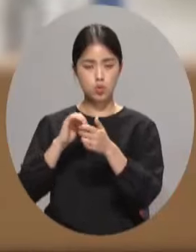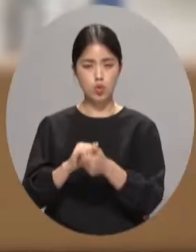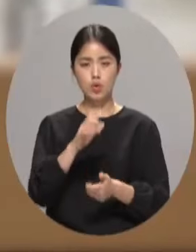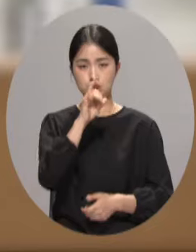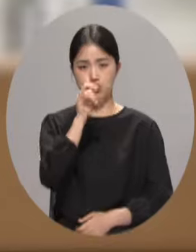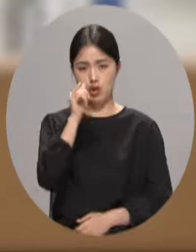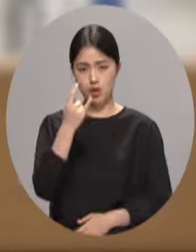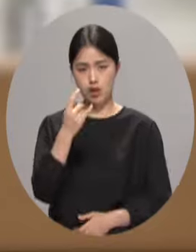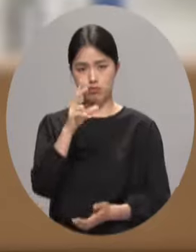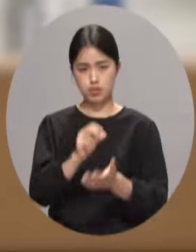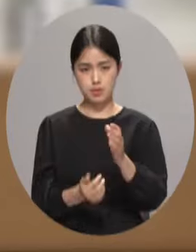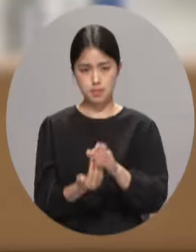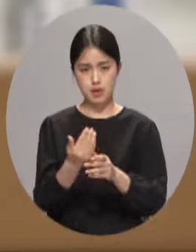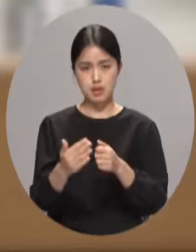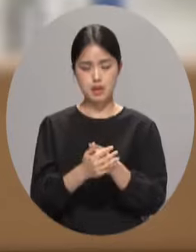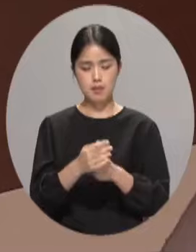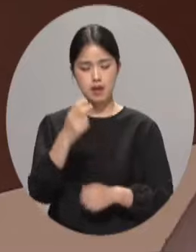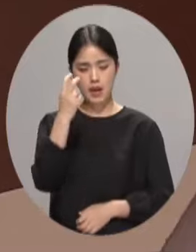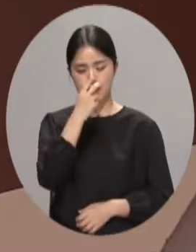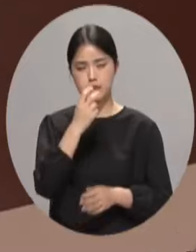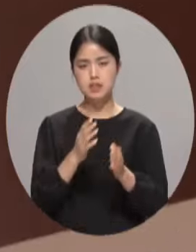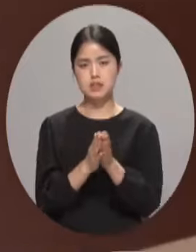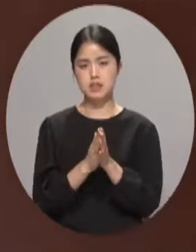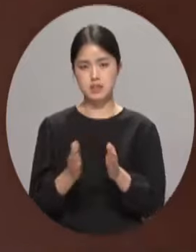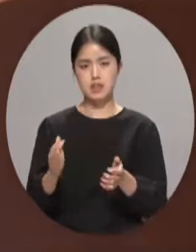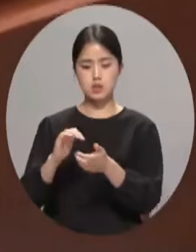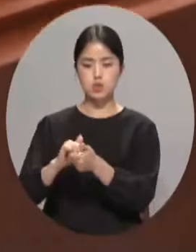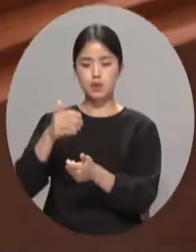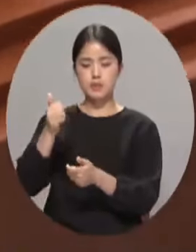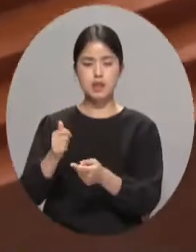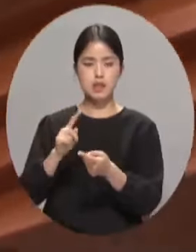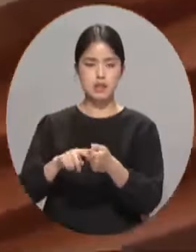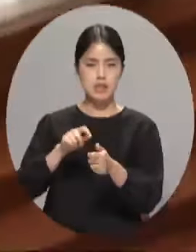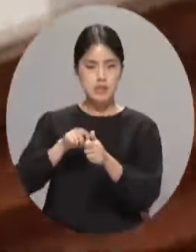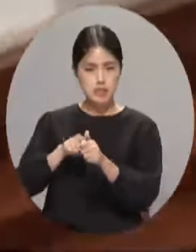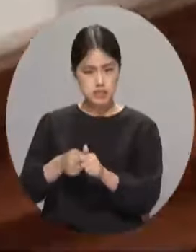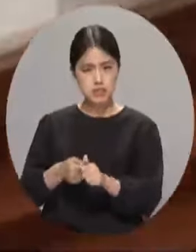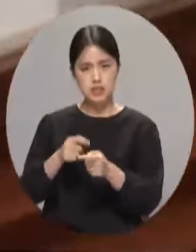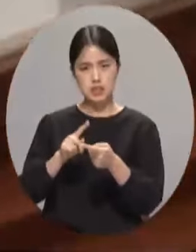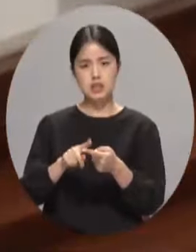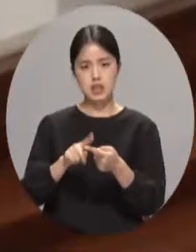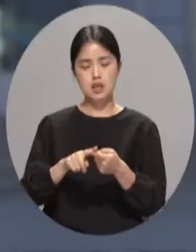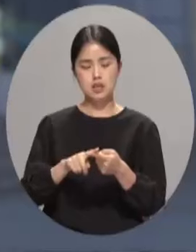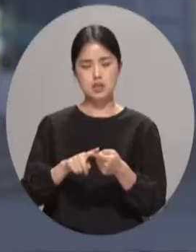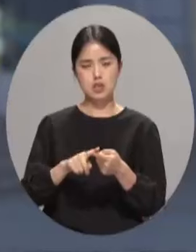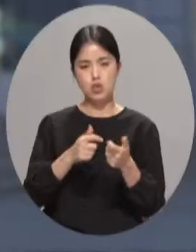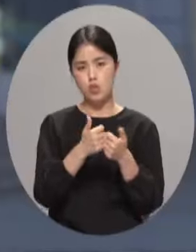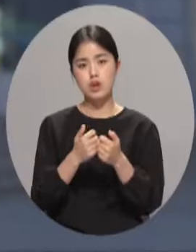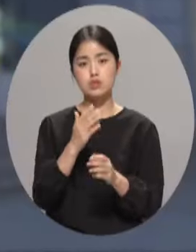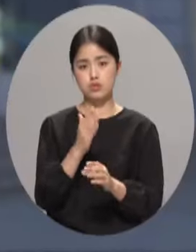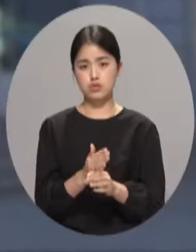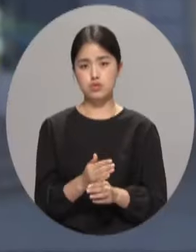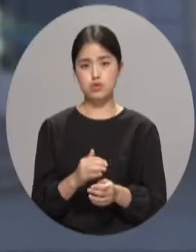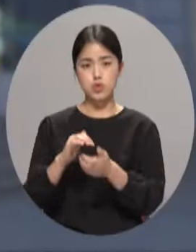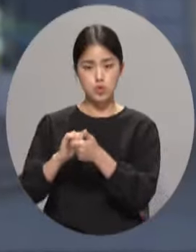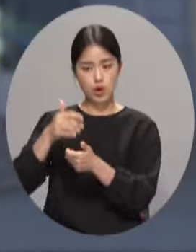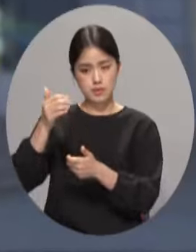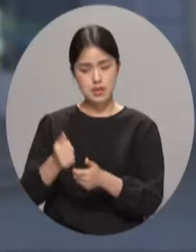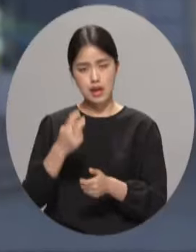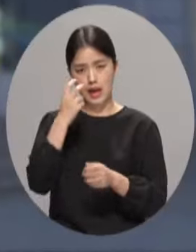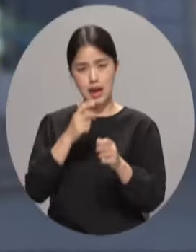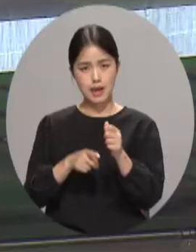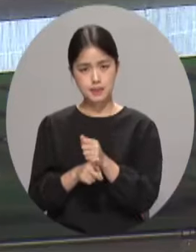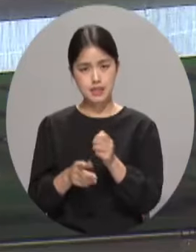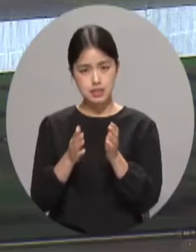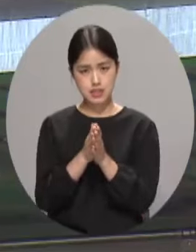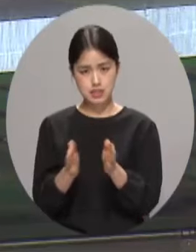농협중앙회는 논란이 커지자 감사에 돌입해 조합장에 대한 징계 여부를 검토하고 있습니다. 조합장은 감사가 시작되자